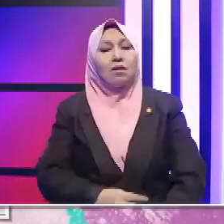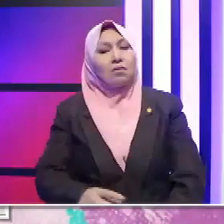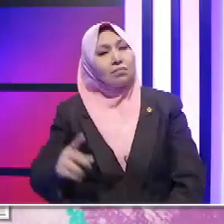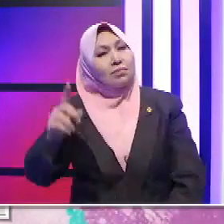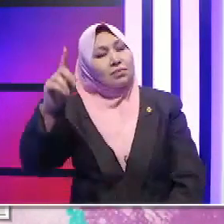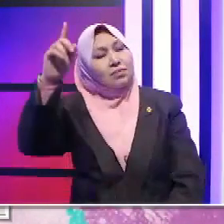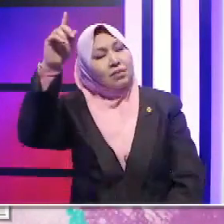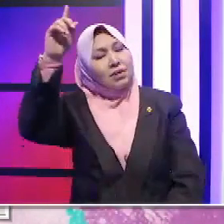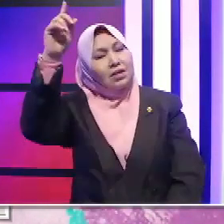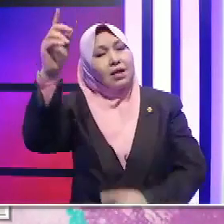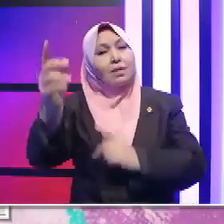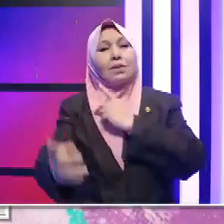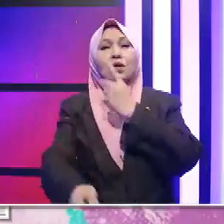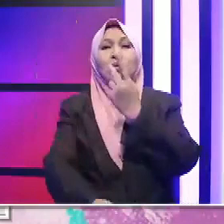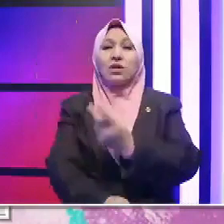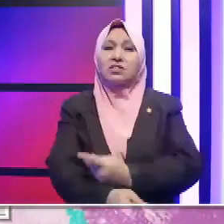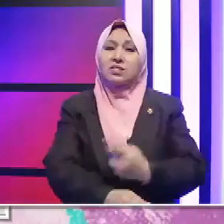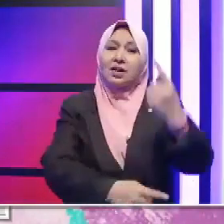melihat